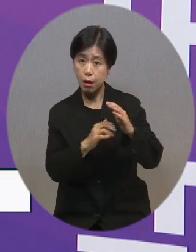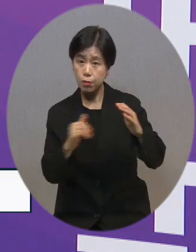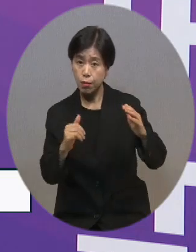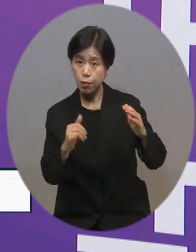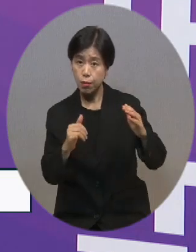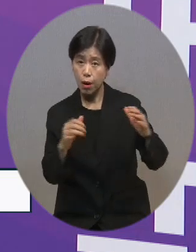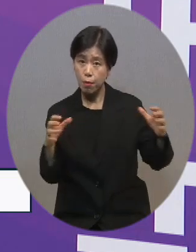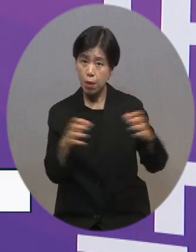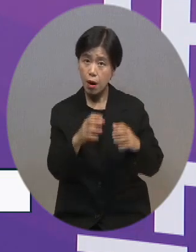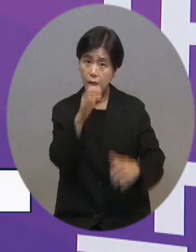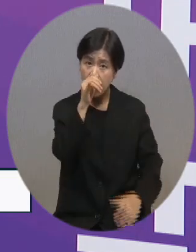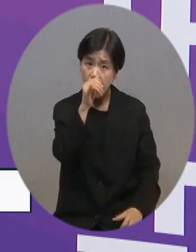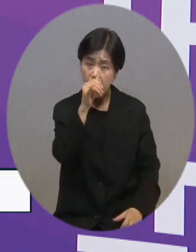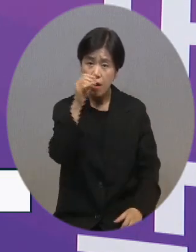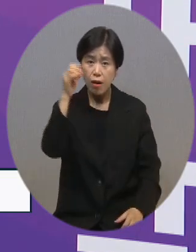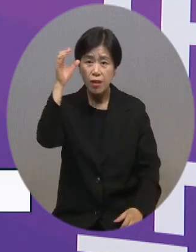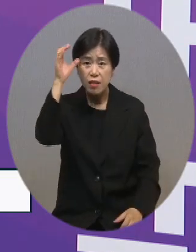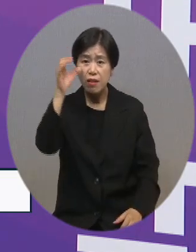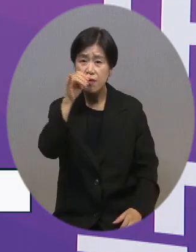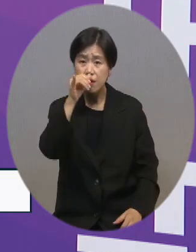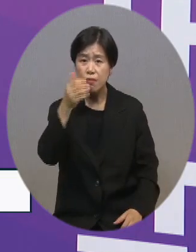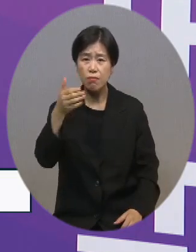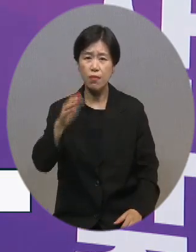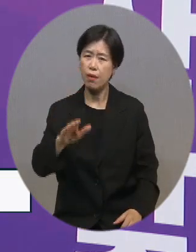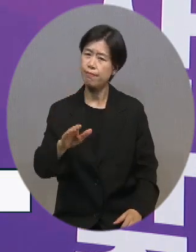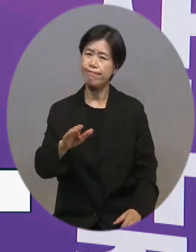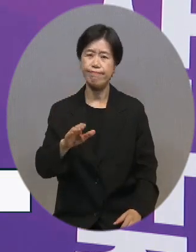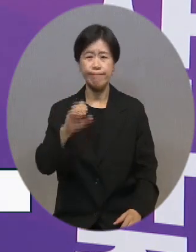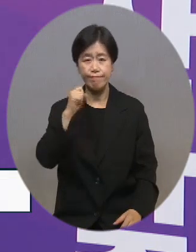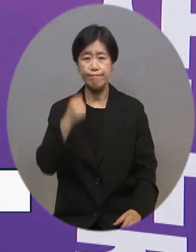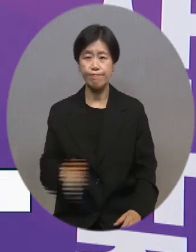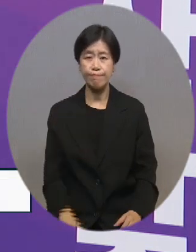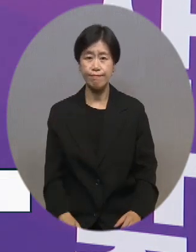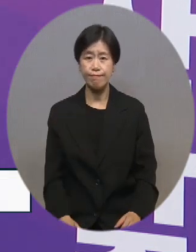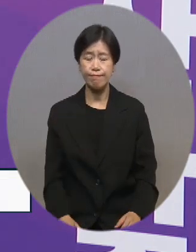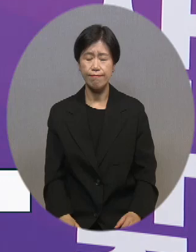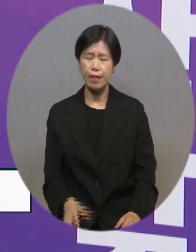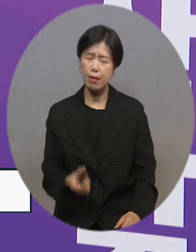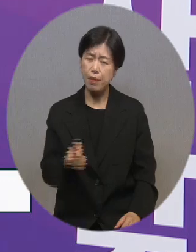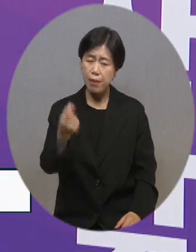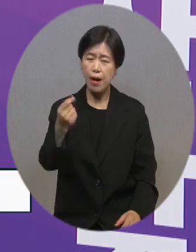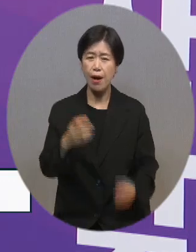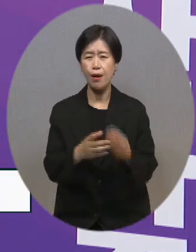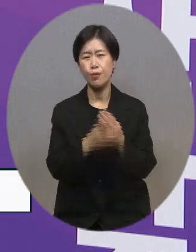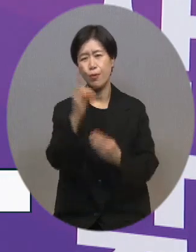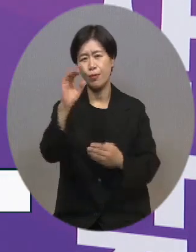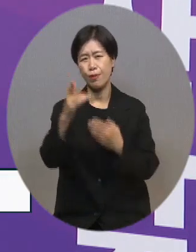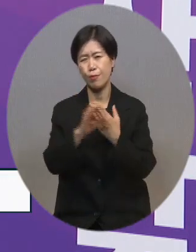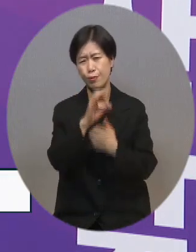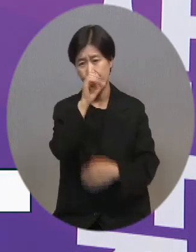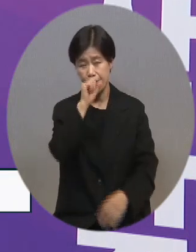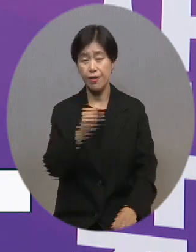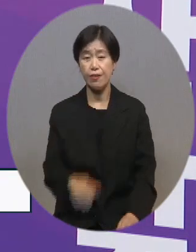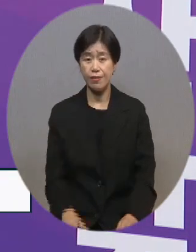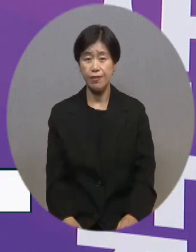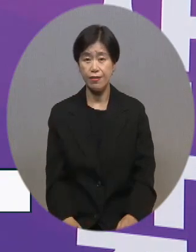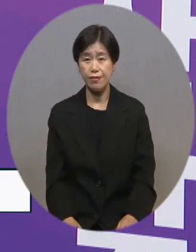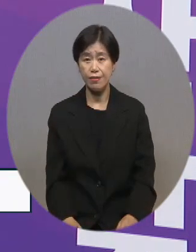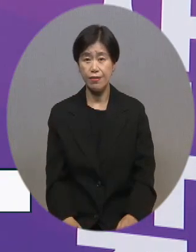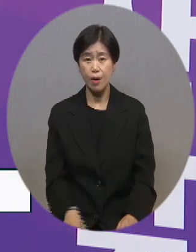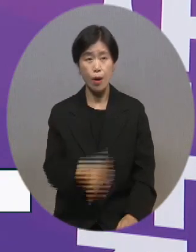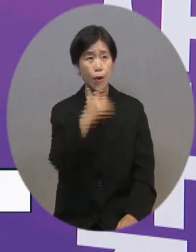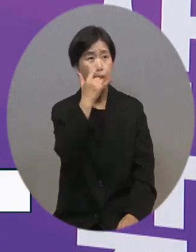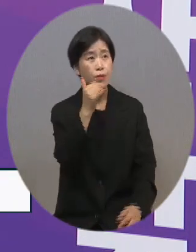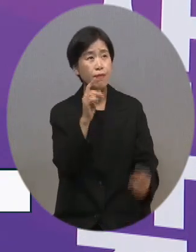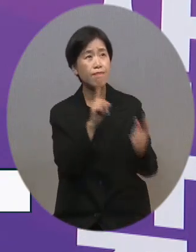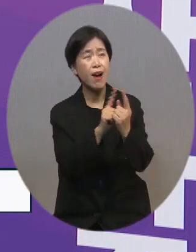했는데 그게 여의치 않네요. 하루속히 뭐 통일이 되든가 해서 빨리 이산 가족